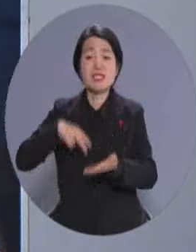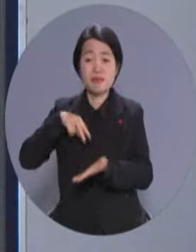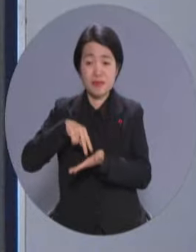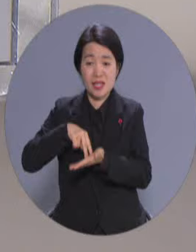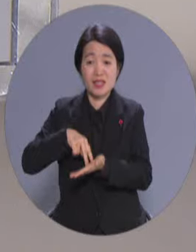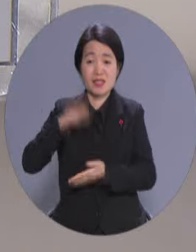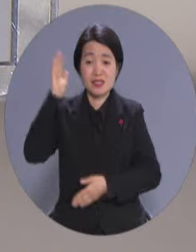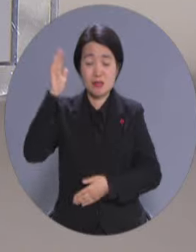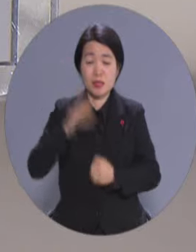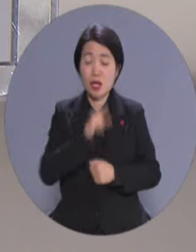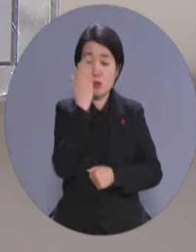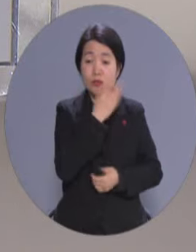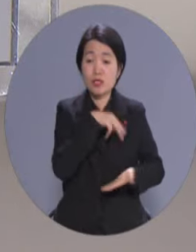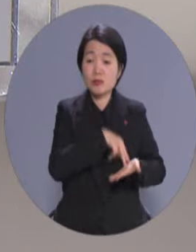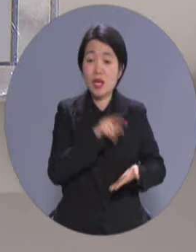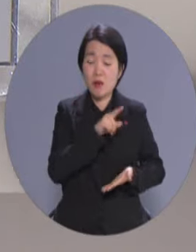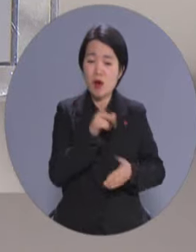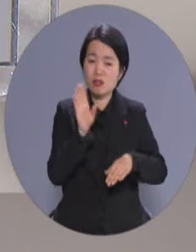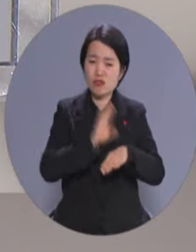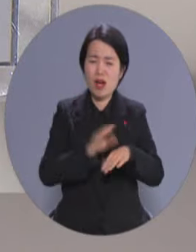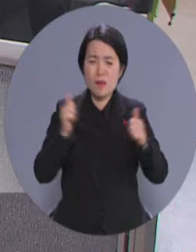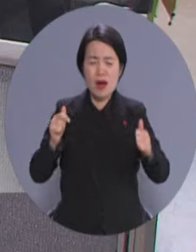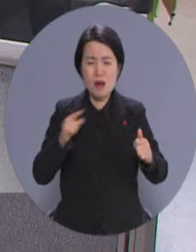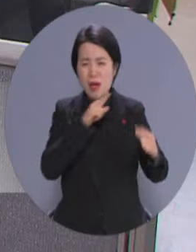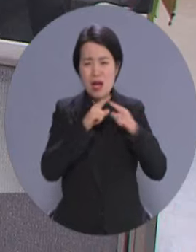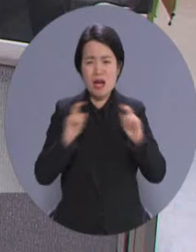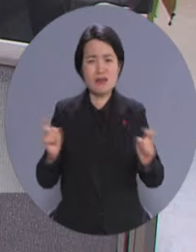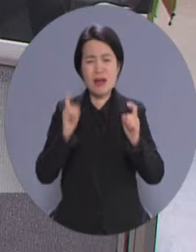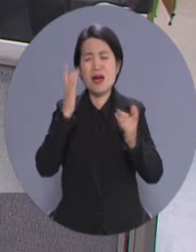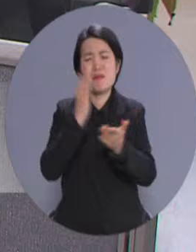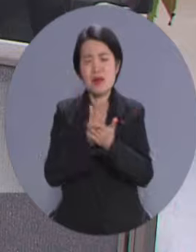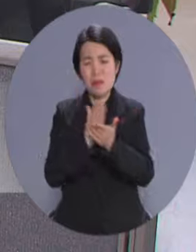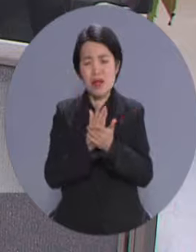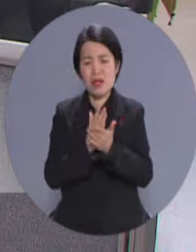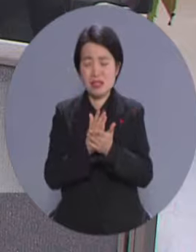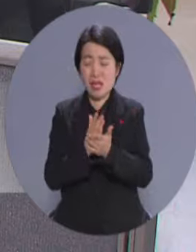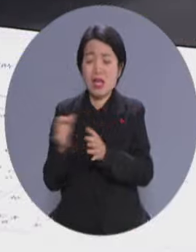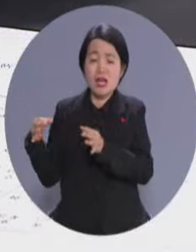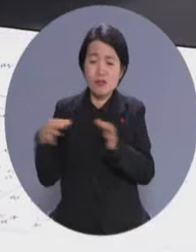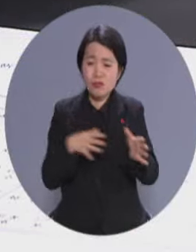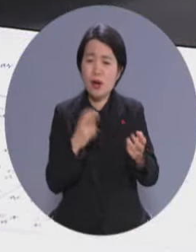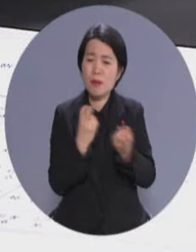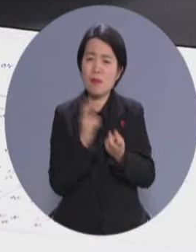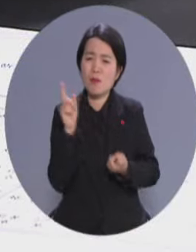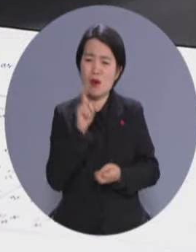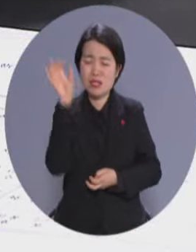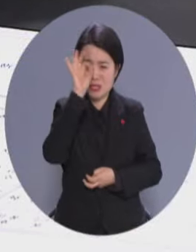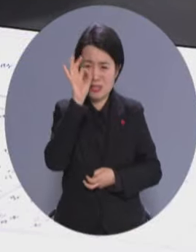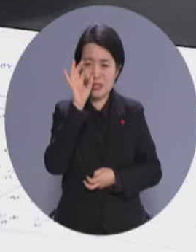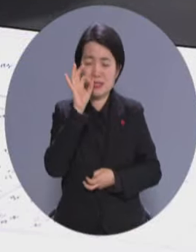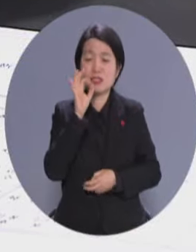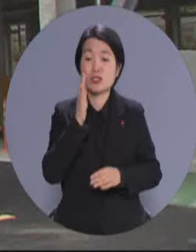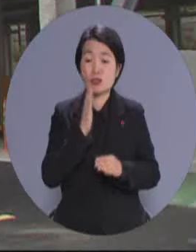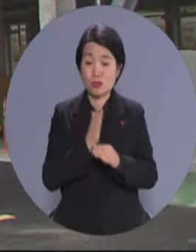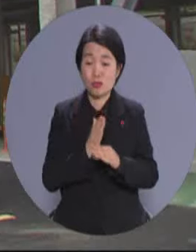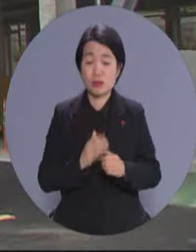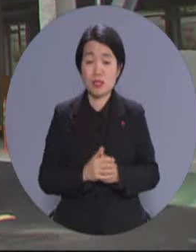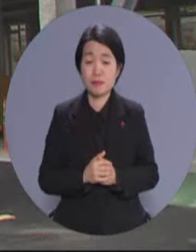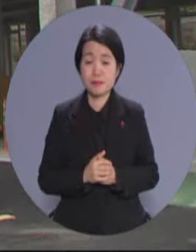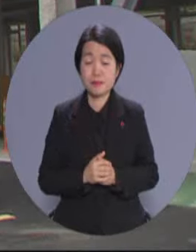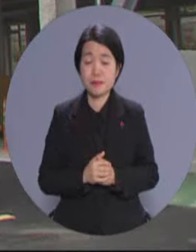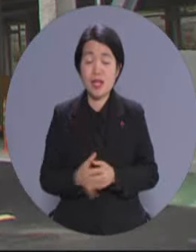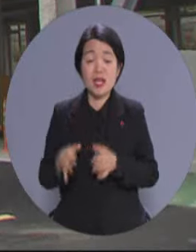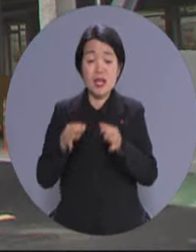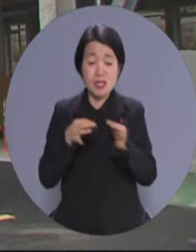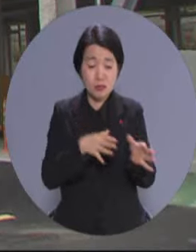밝혔습니다. 여수시는 추가적인 법적 다툼을 피하고 원활하게 기부금을 받아낼 방안을 마련하겠다는 입장. 하지만